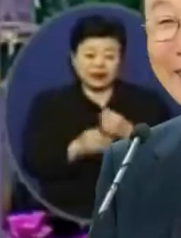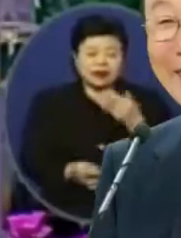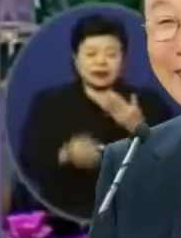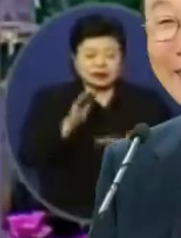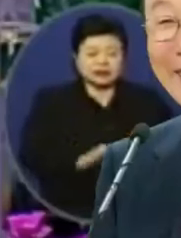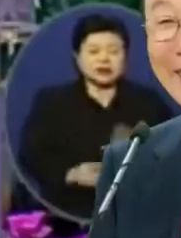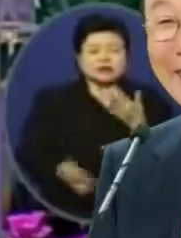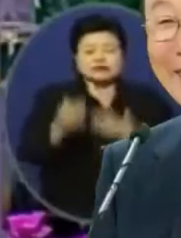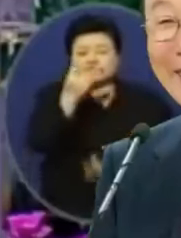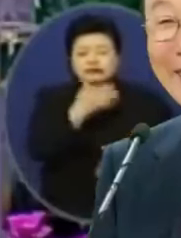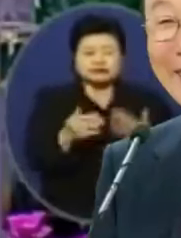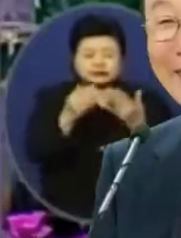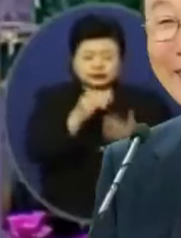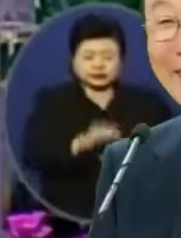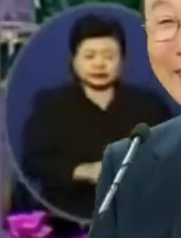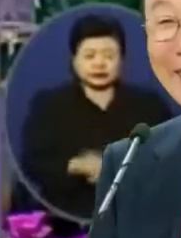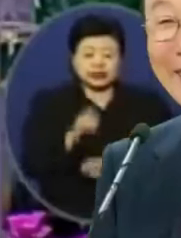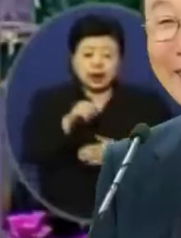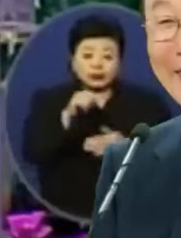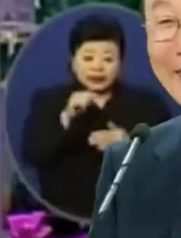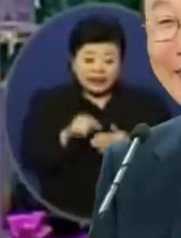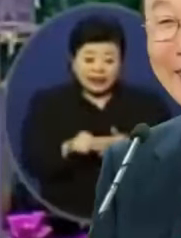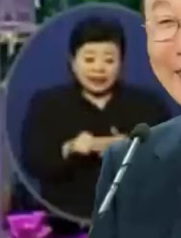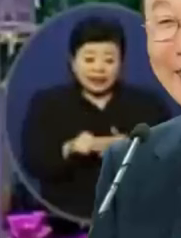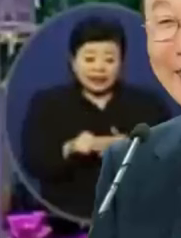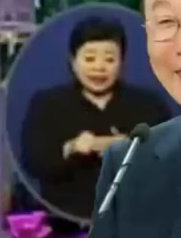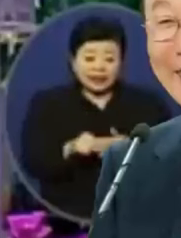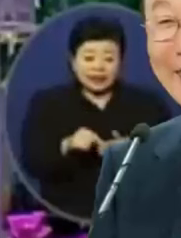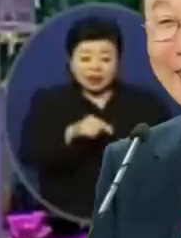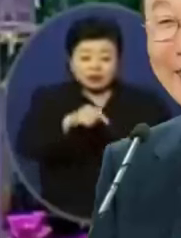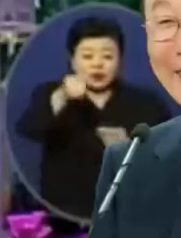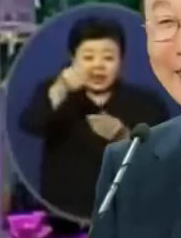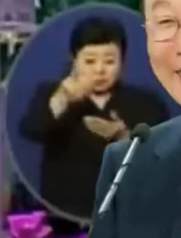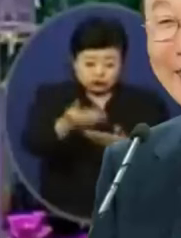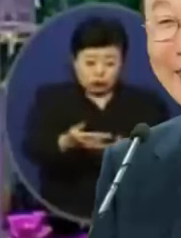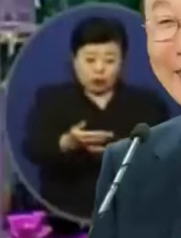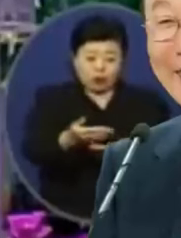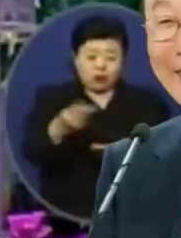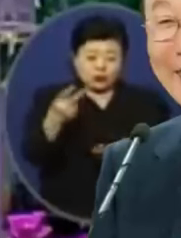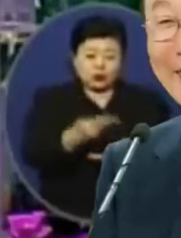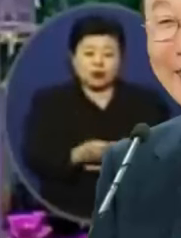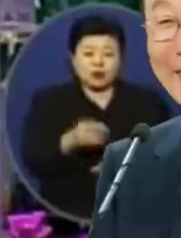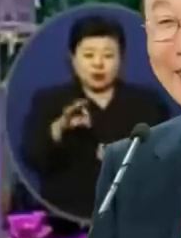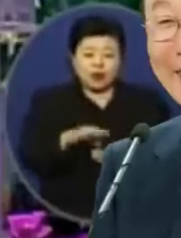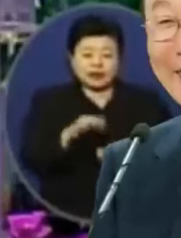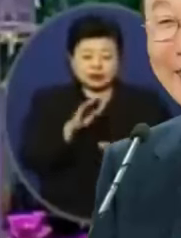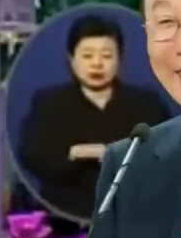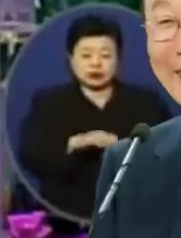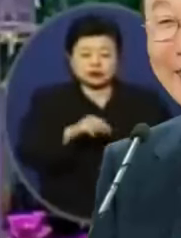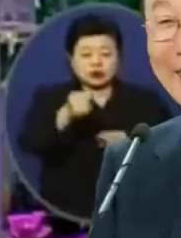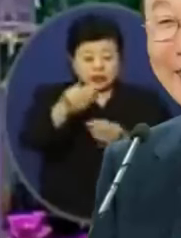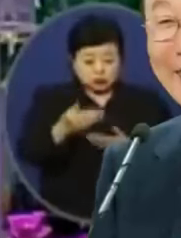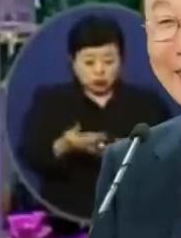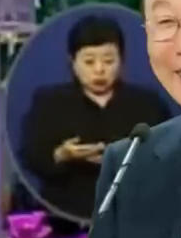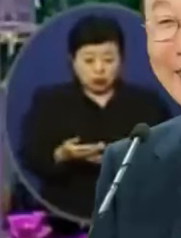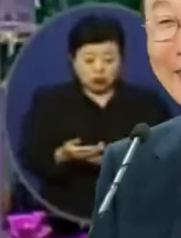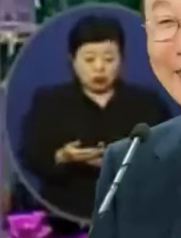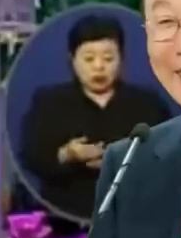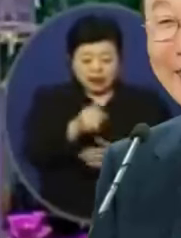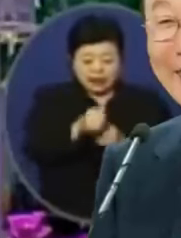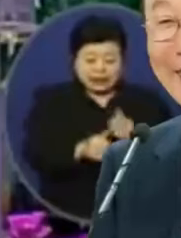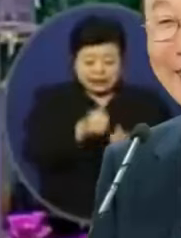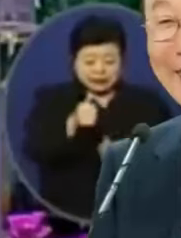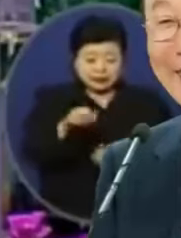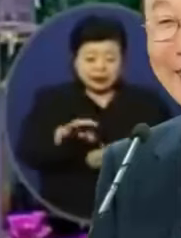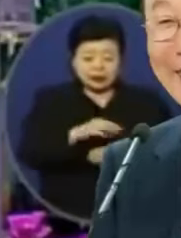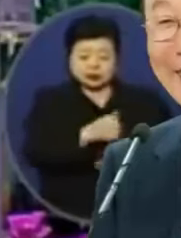타는 불풀물 가운데서 능히 건져 주시겠고 왕의 손에서도 건져 주실 것입니다. 우리의 하나님